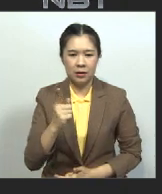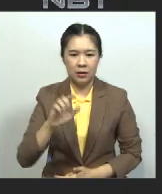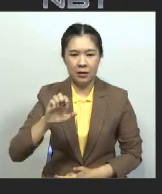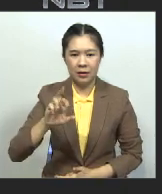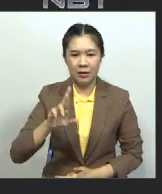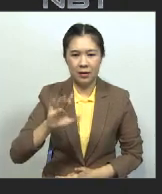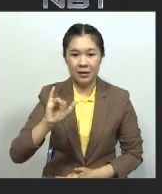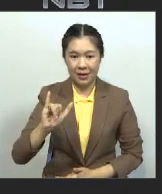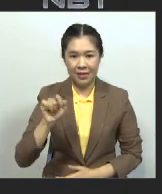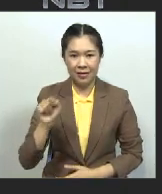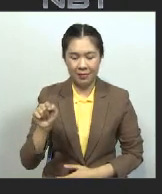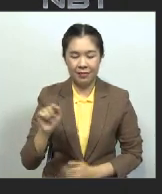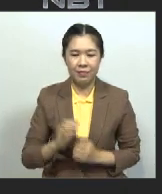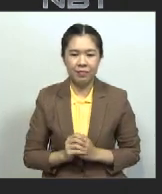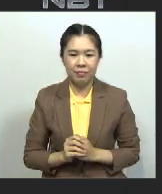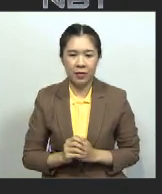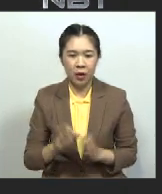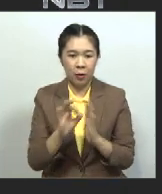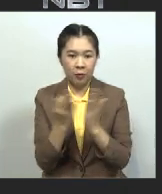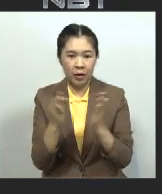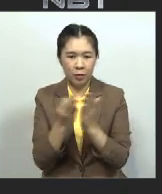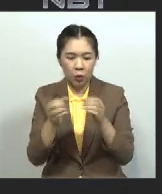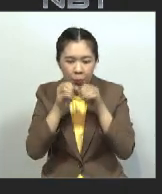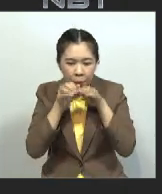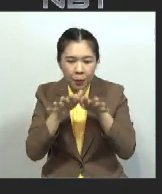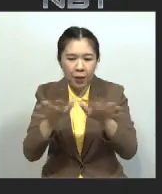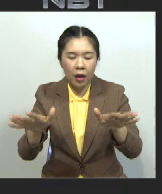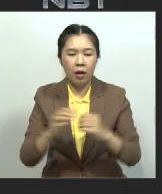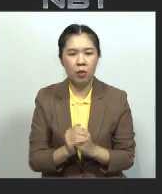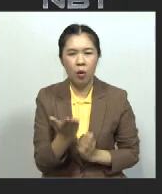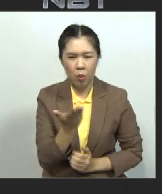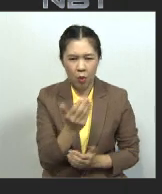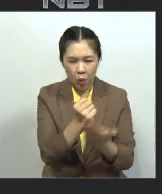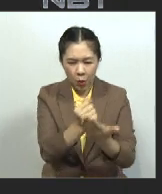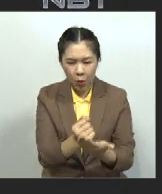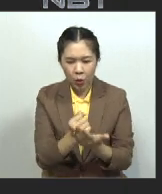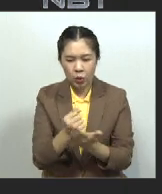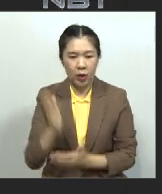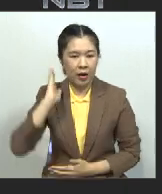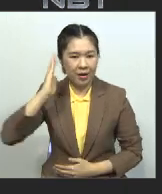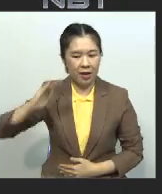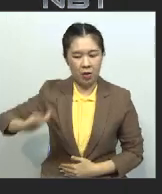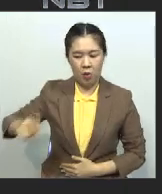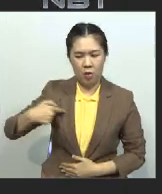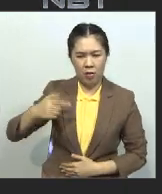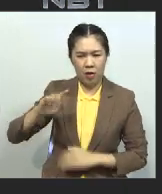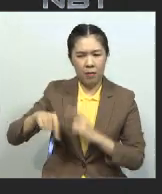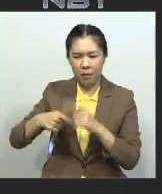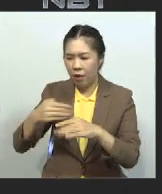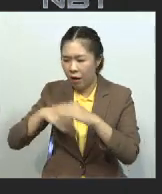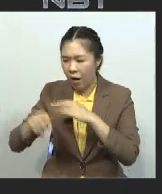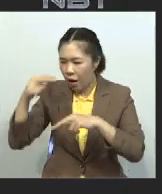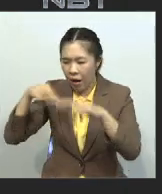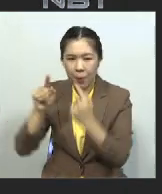ปีนะคะได้โพสต์ข้อความผ่าน Facebook ขอความช่วยเหลือว่าลูกชายหายตัวไปจากโรงแรมที่พักย่านกินซ่ากรุงโ